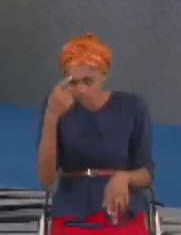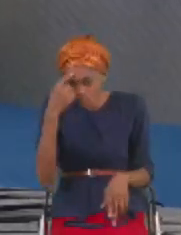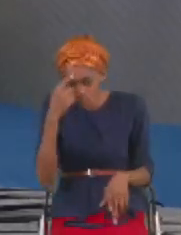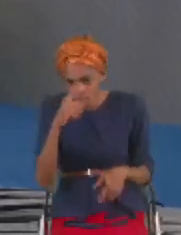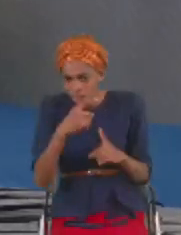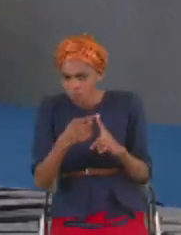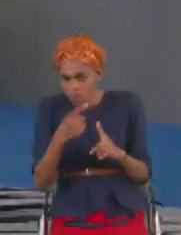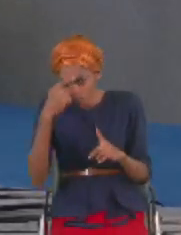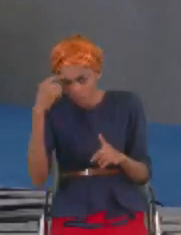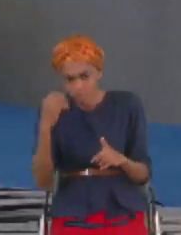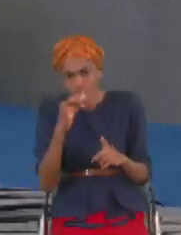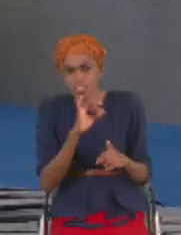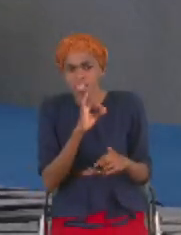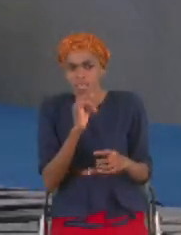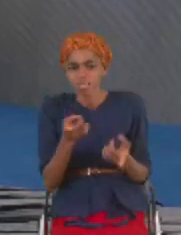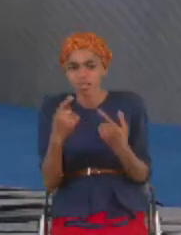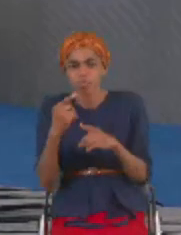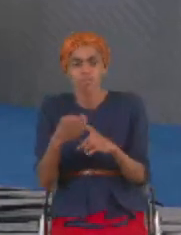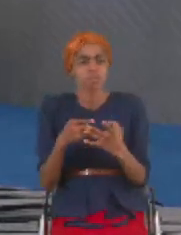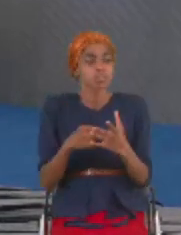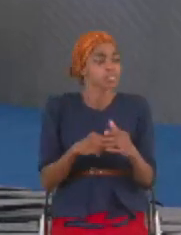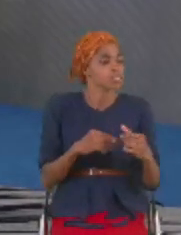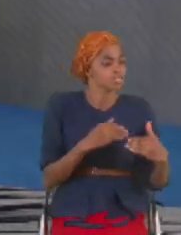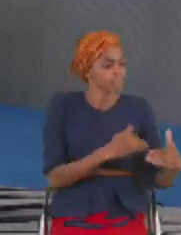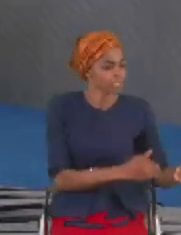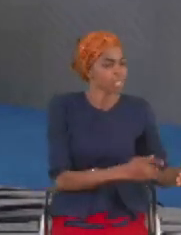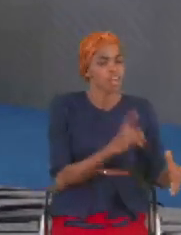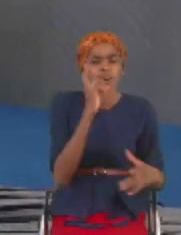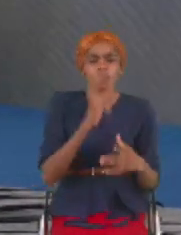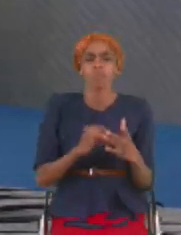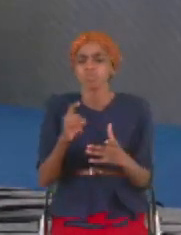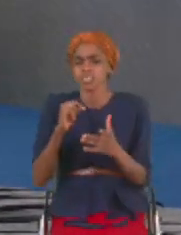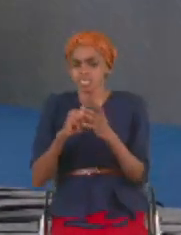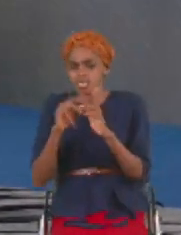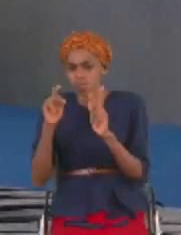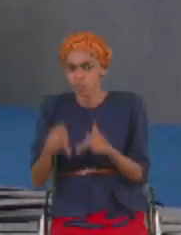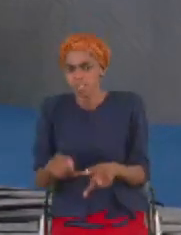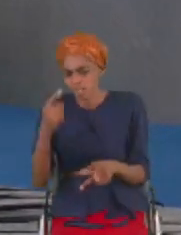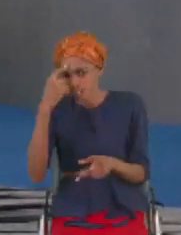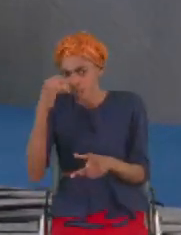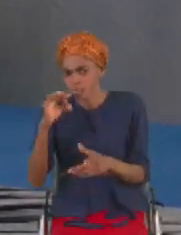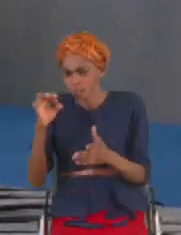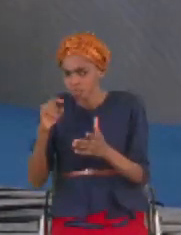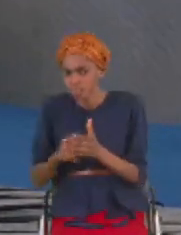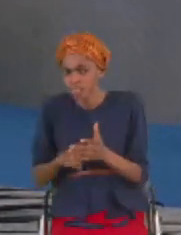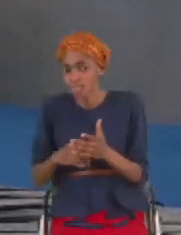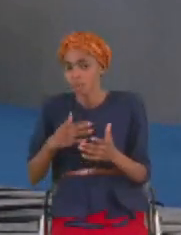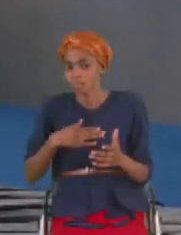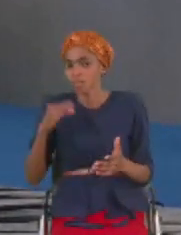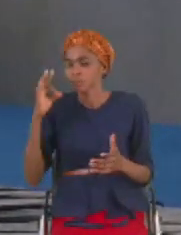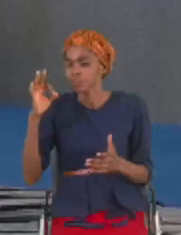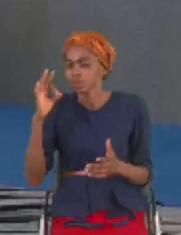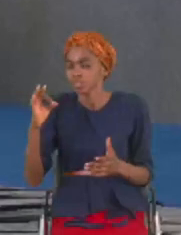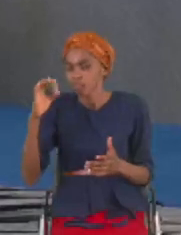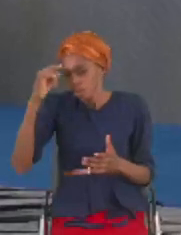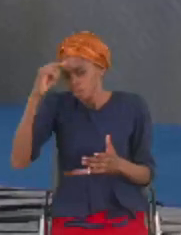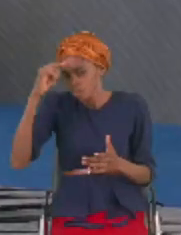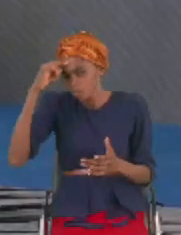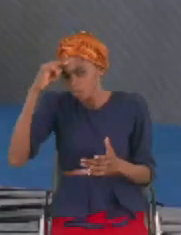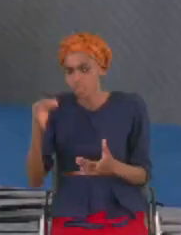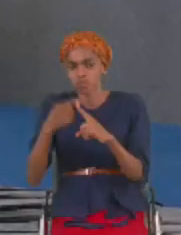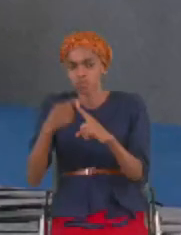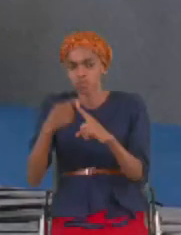parce que ça vient de l'autre côté qu'est ce que l'autre personne va penser de la prédication parce qu'il vient de l'autre côté